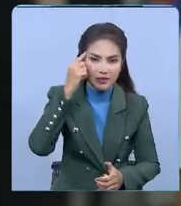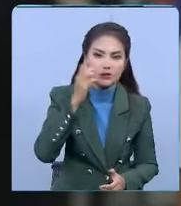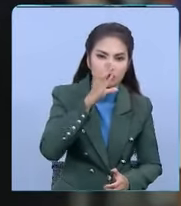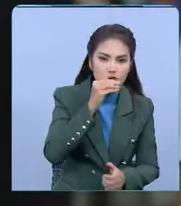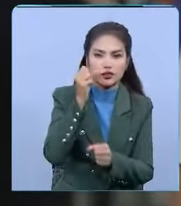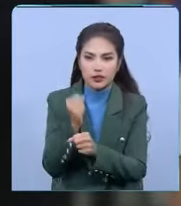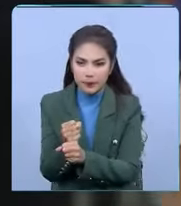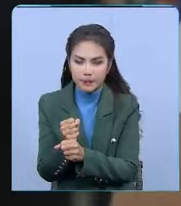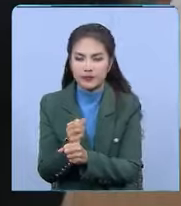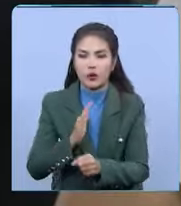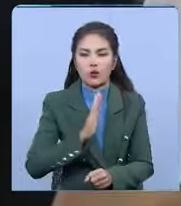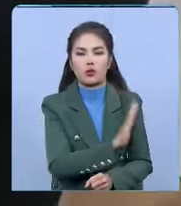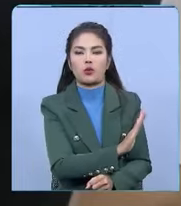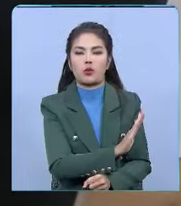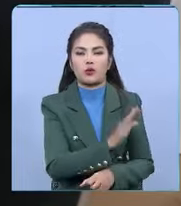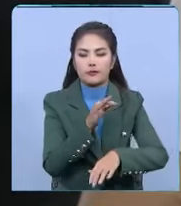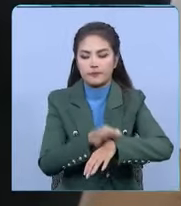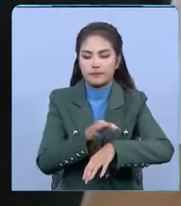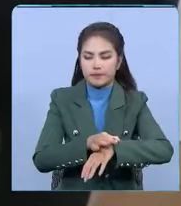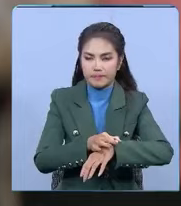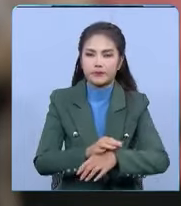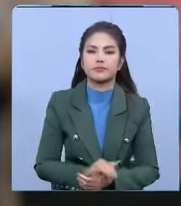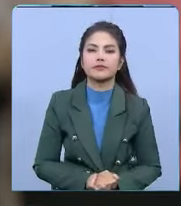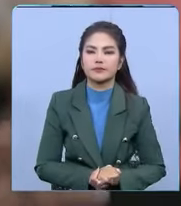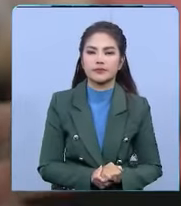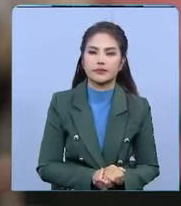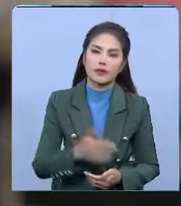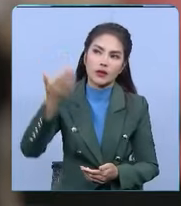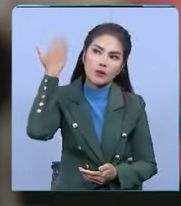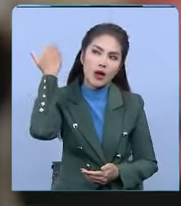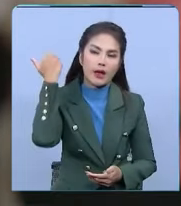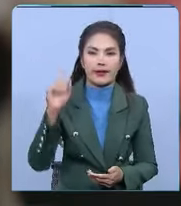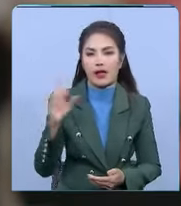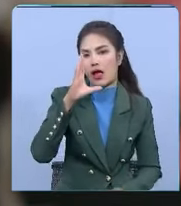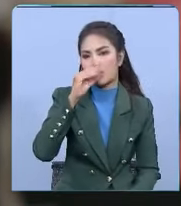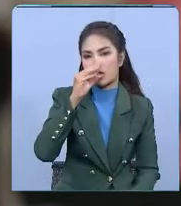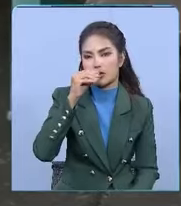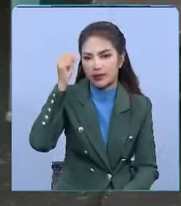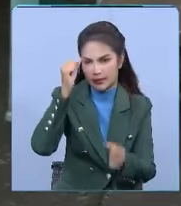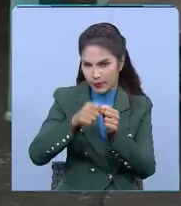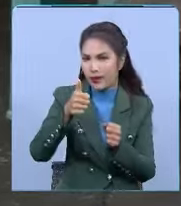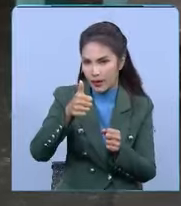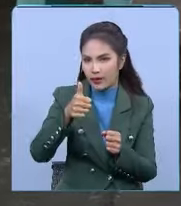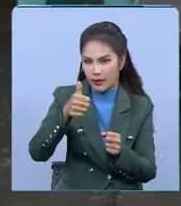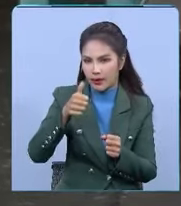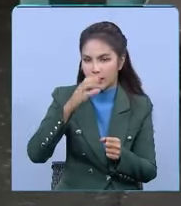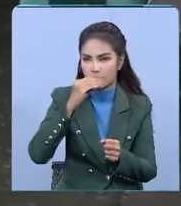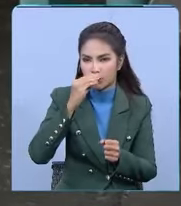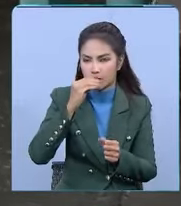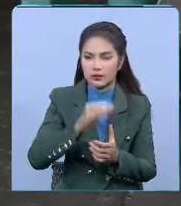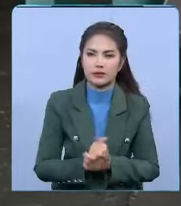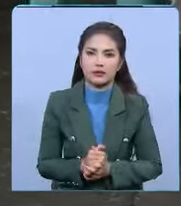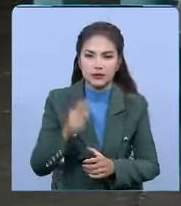ของลุงป้อม ครับ มันมีเขาเรียกว่าเมื่อไม่นานมานี้นะฮะลุงป้อมพูดอย่างหนึ่งที่ผมจำได้แม่นเลยบอกว่าลุงป้อมเป็นคนคิ